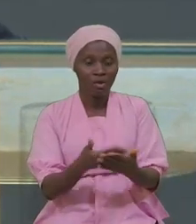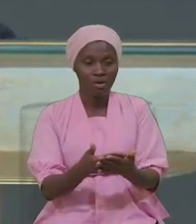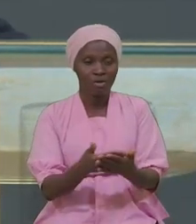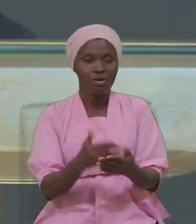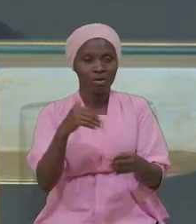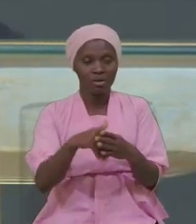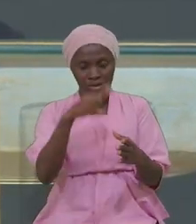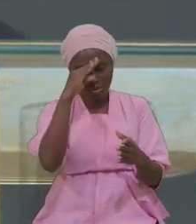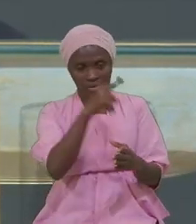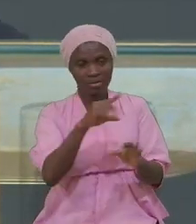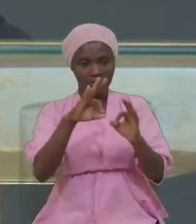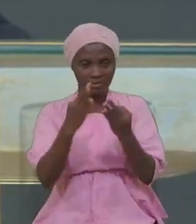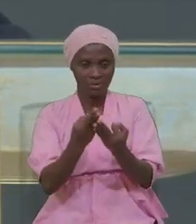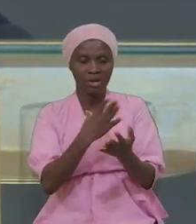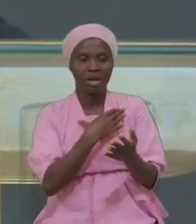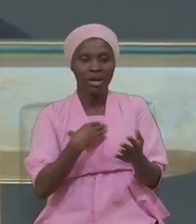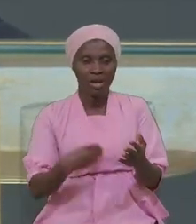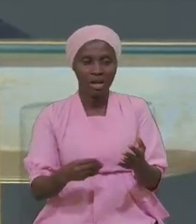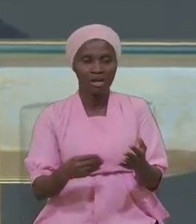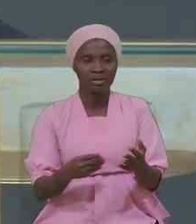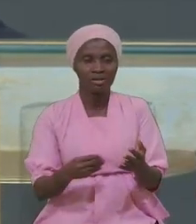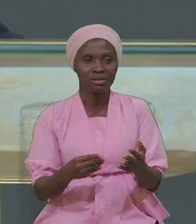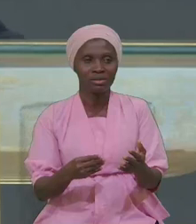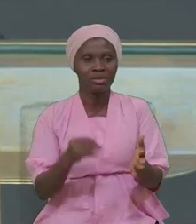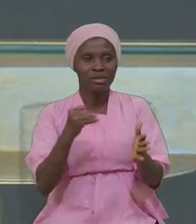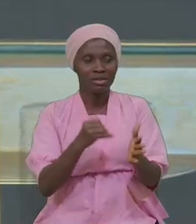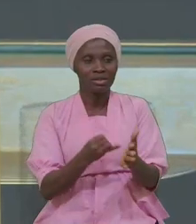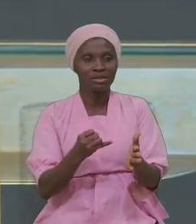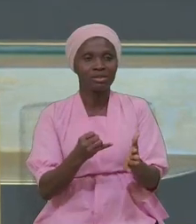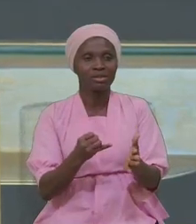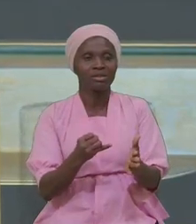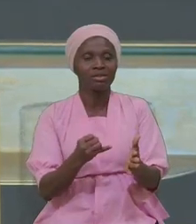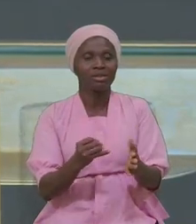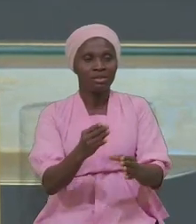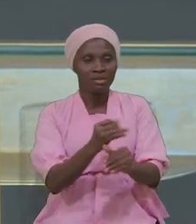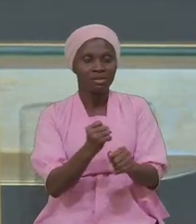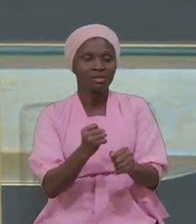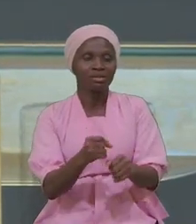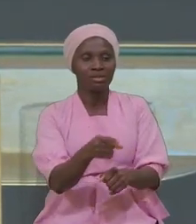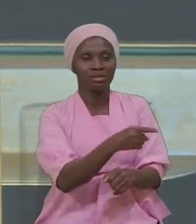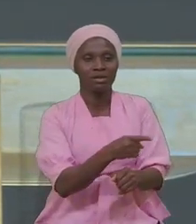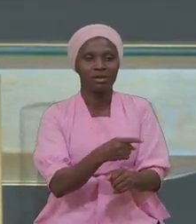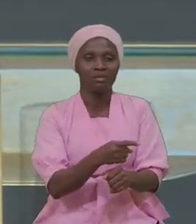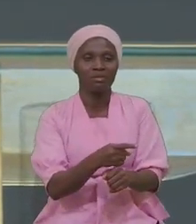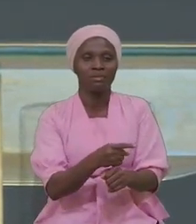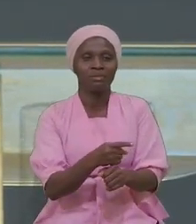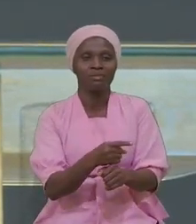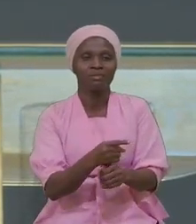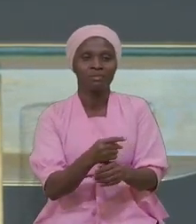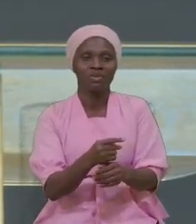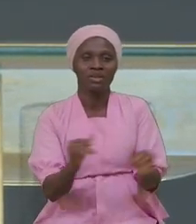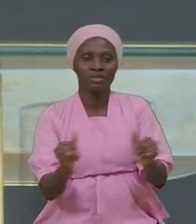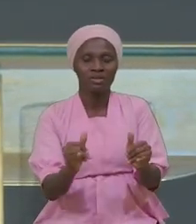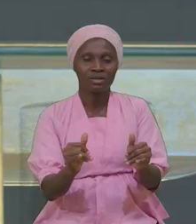Et il lui annonçait la parole du Seigneur ainsi qu'à tout ce qui était dans sa maison. Il les prit avec lui à cette heure même de la